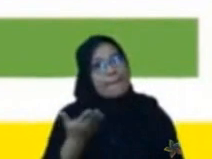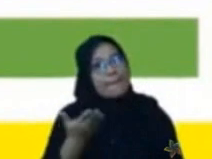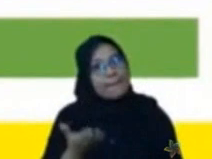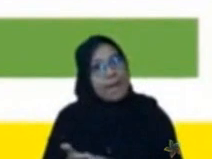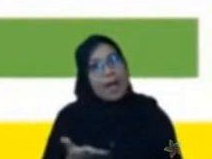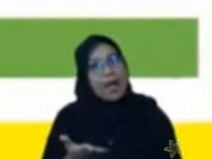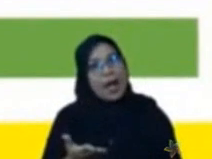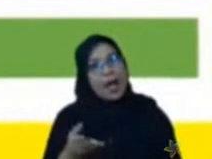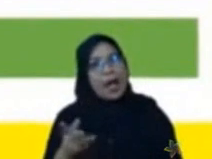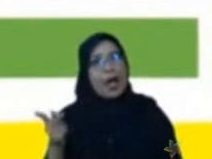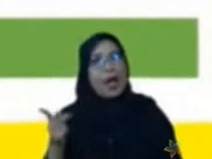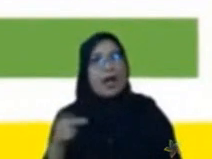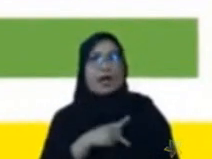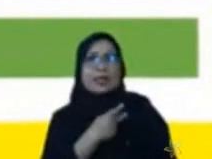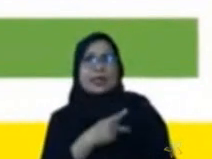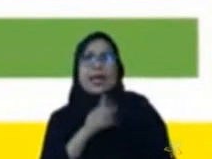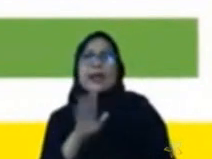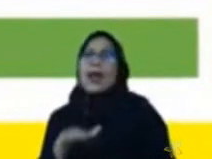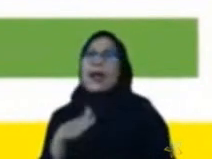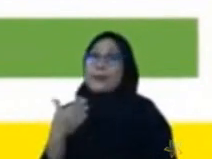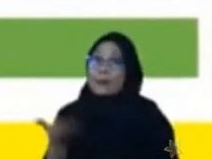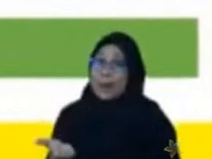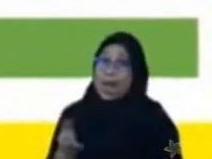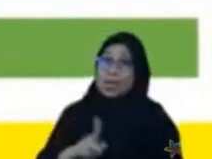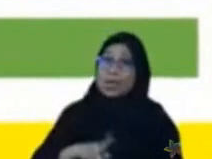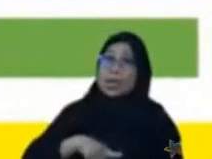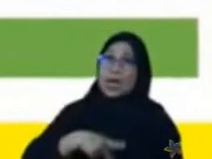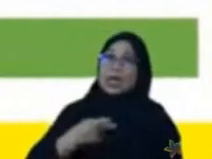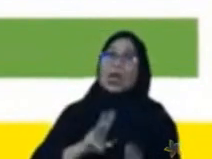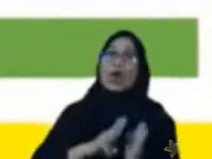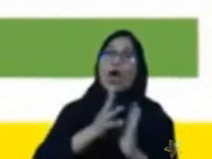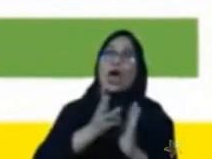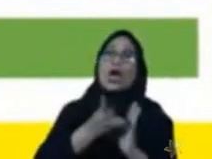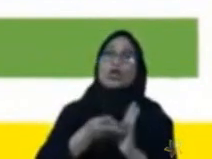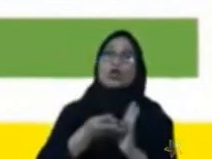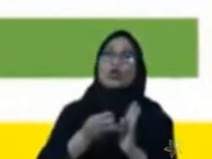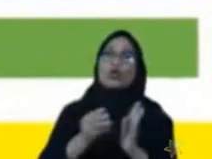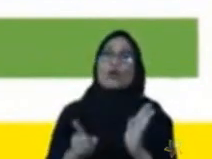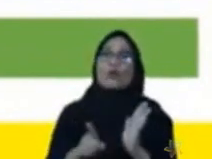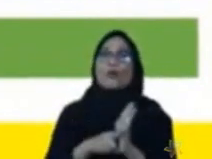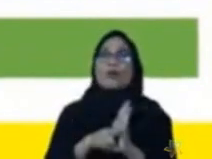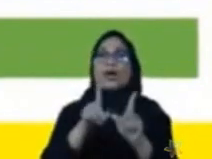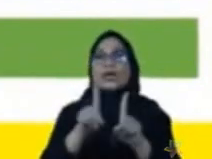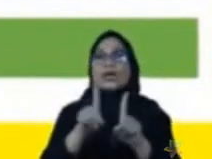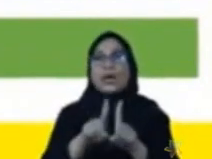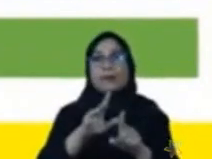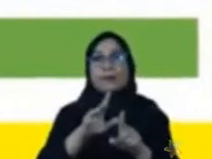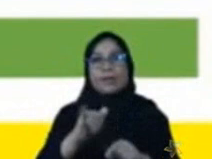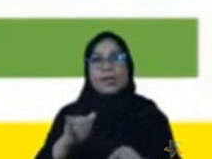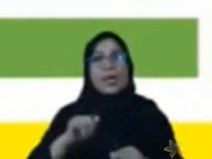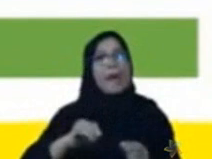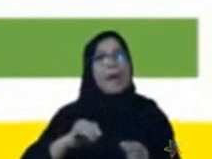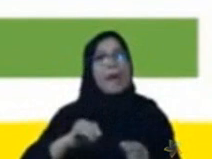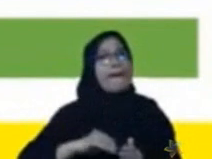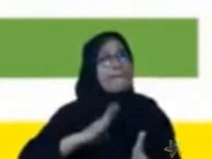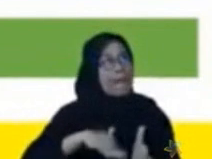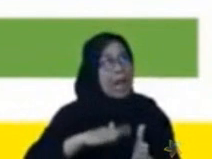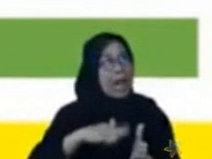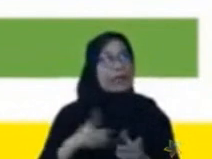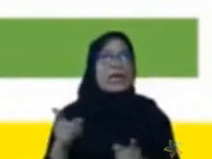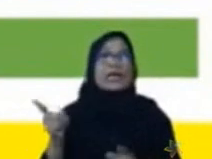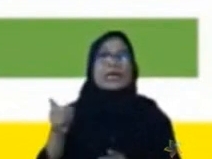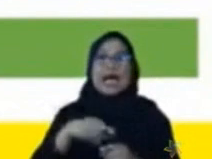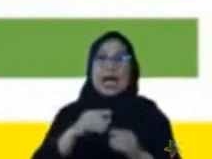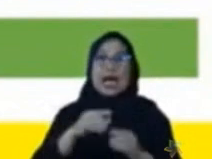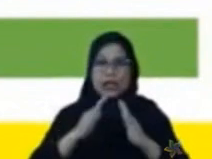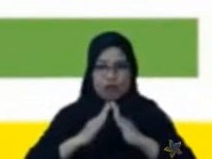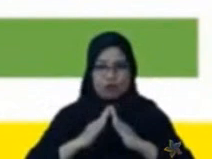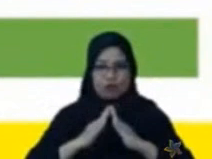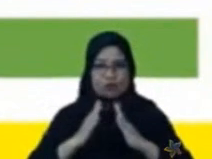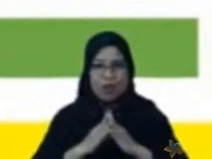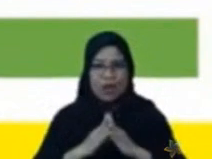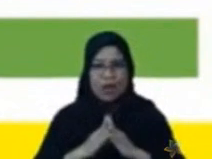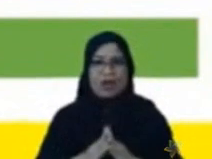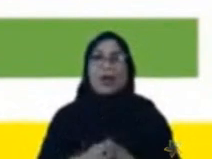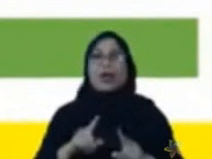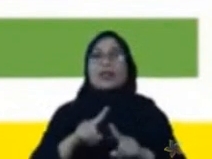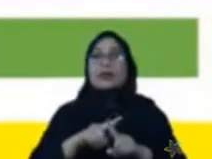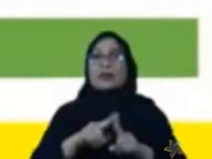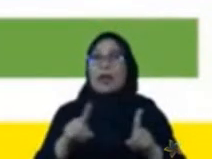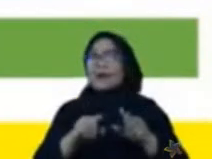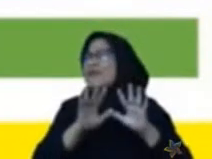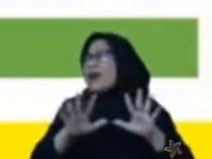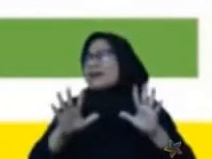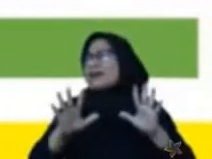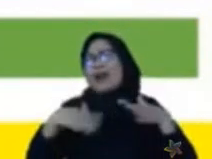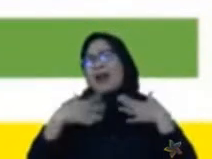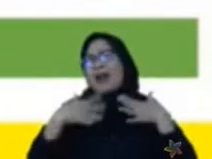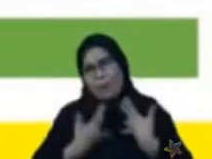kesan yang dirasakan selama mendampingi anak-anak belajar dari rumah. Tapi banyak sekali wali murid yang akan